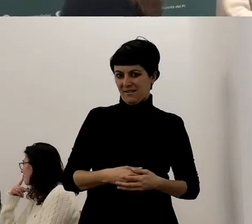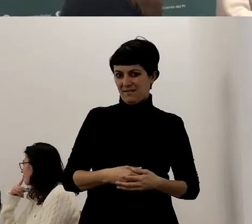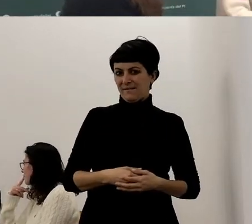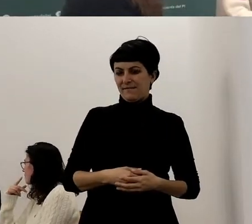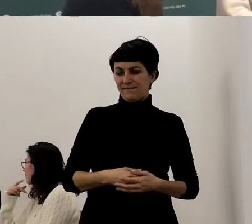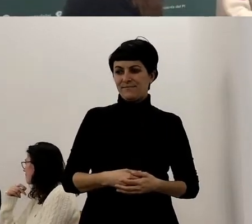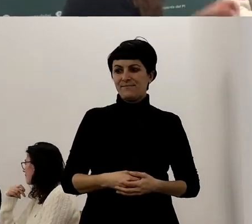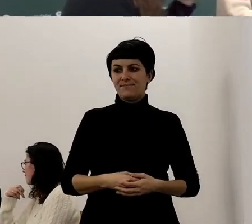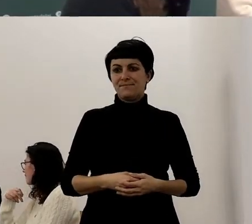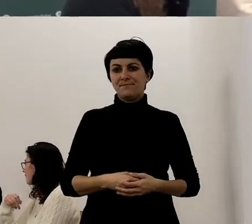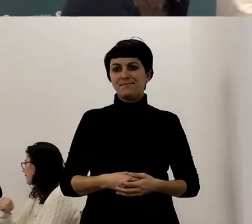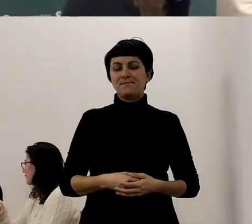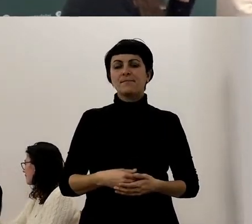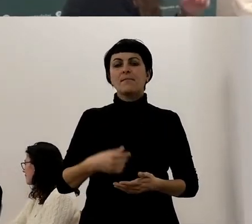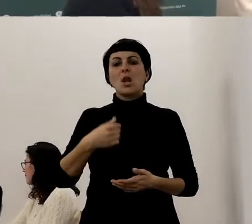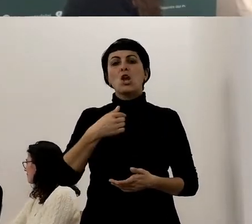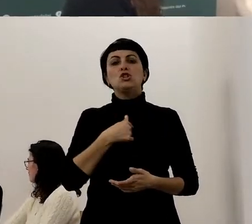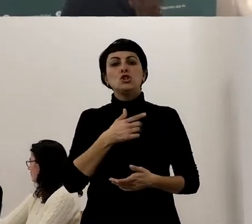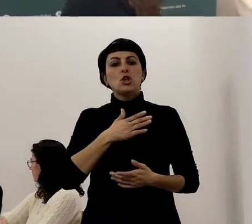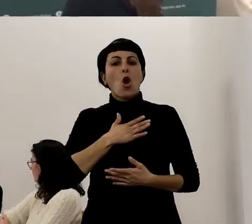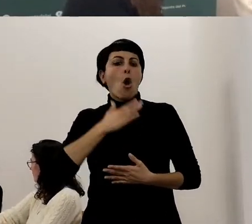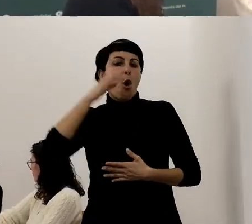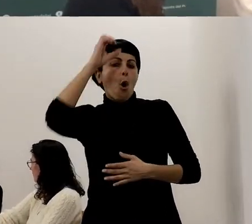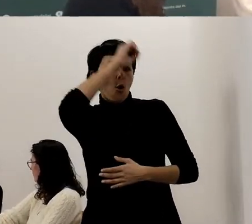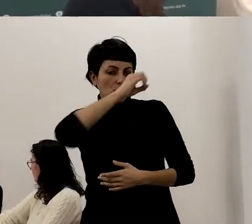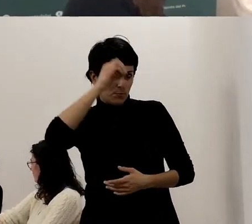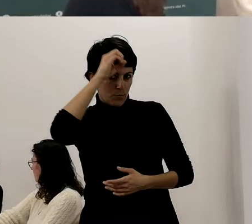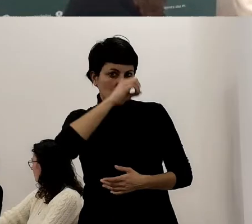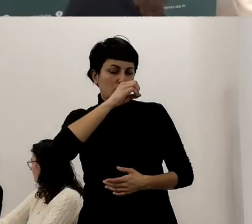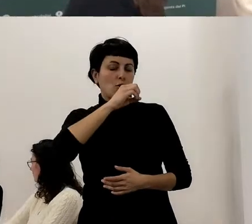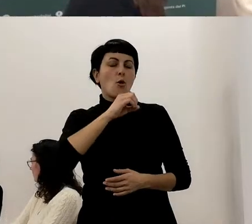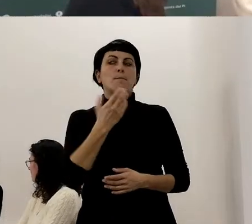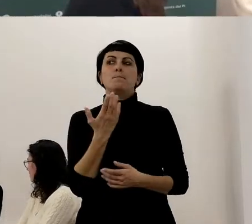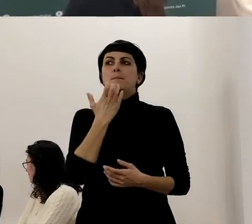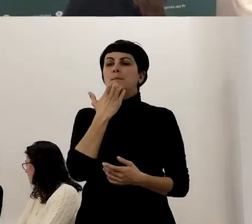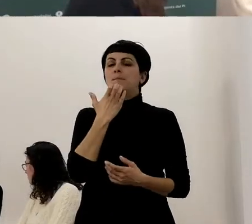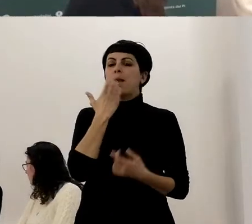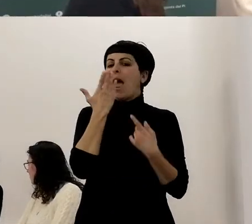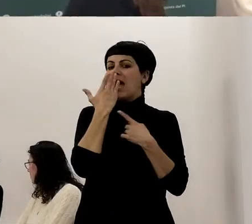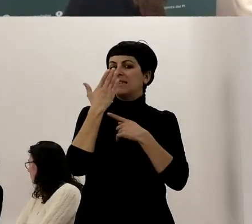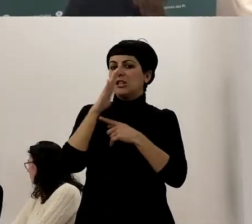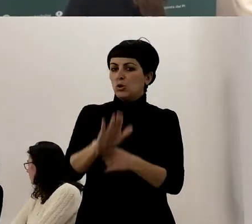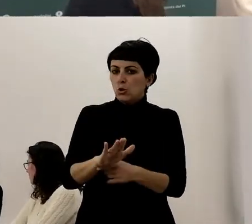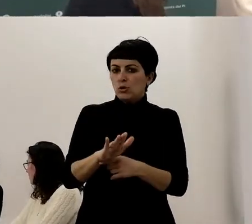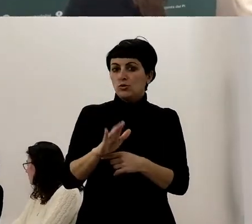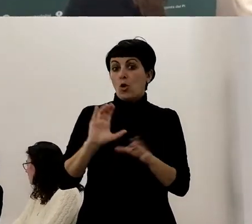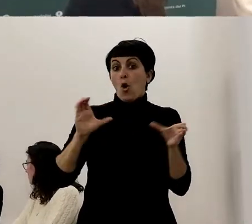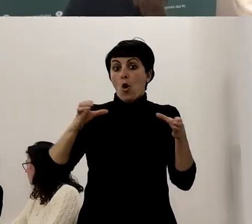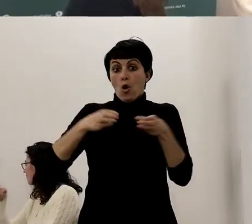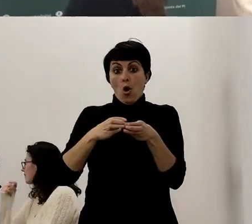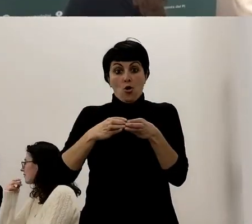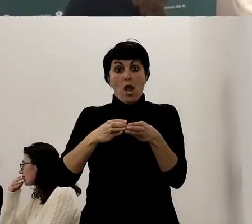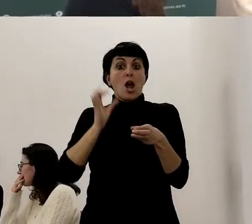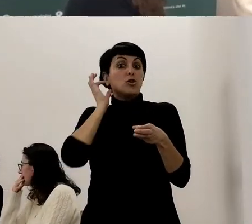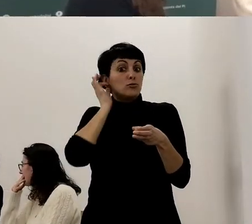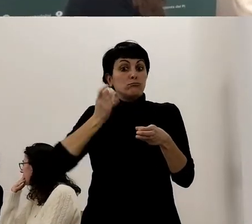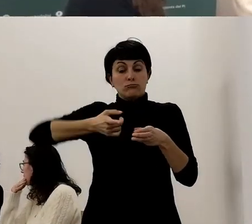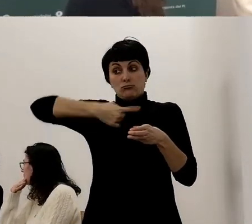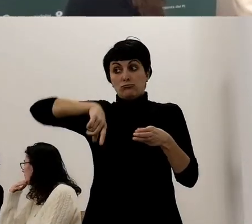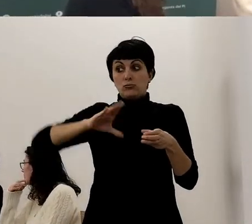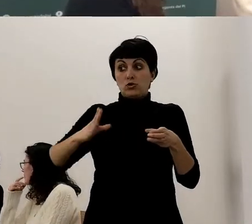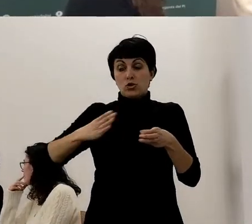Jo per part nostra ho enfocaria més potser a actituds que haguem pogut rebre nosaltres com a colla des de fora, no? Com que